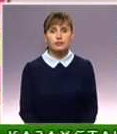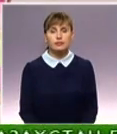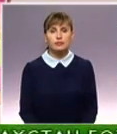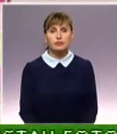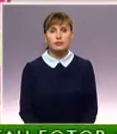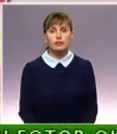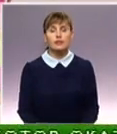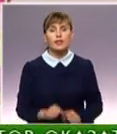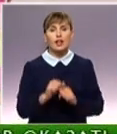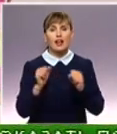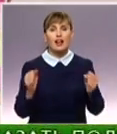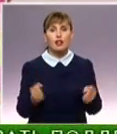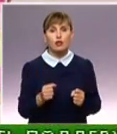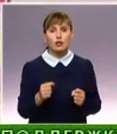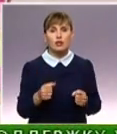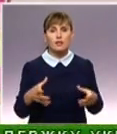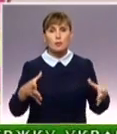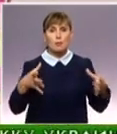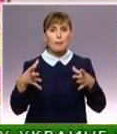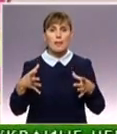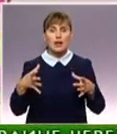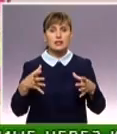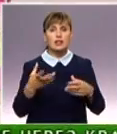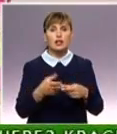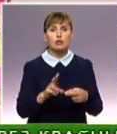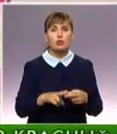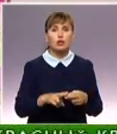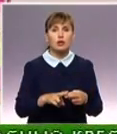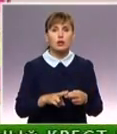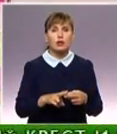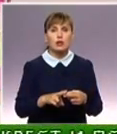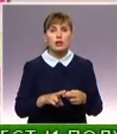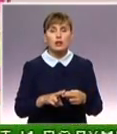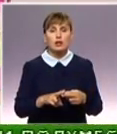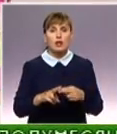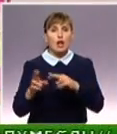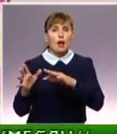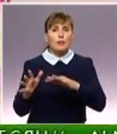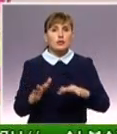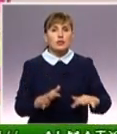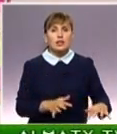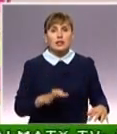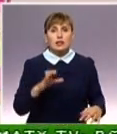холодная воздушная масса, которая опускалась с районов